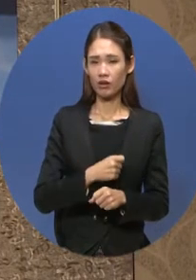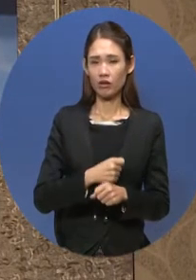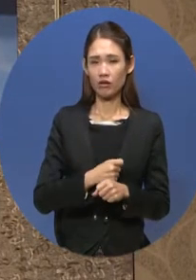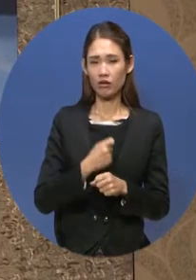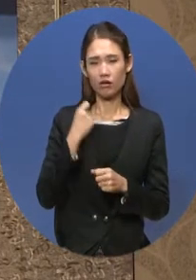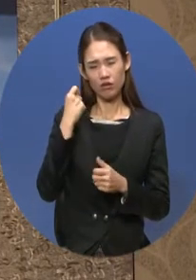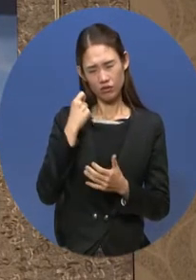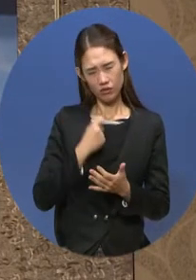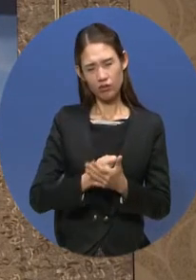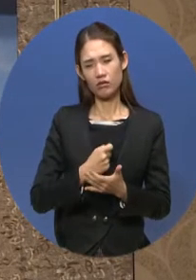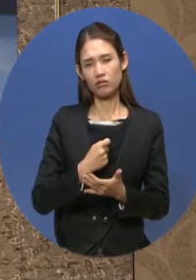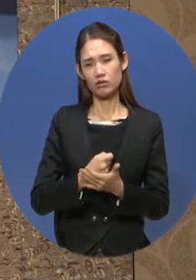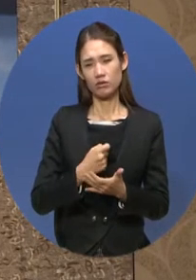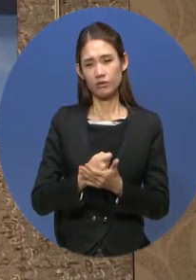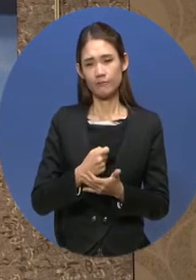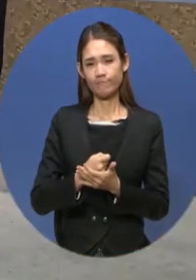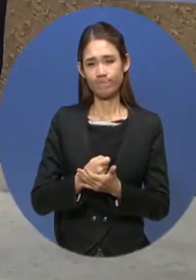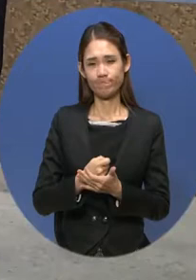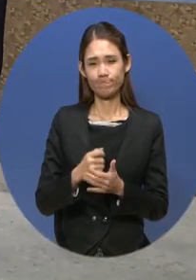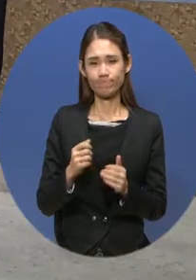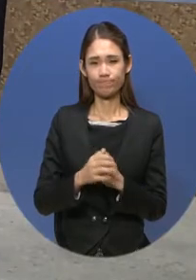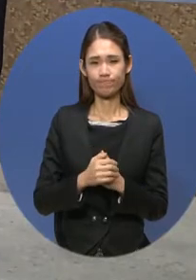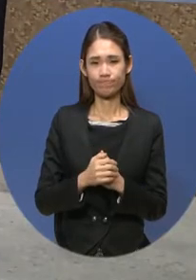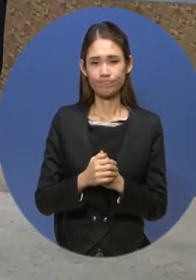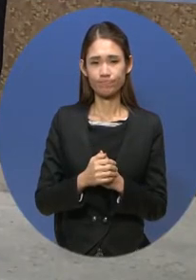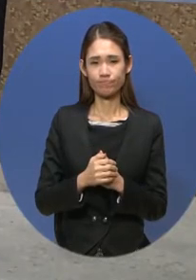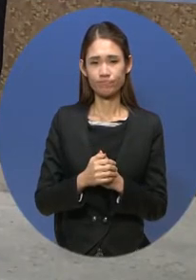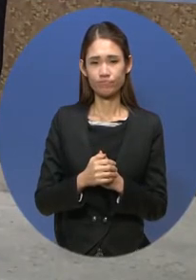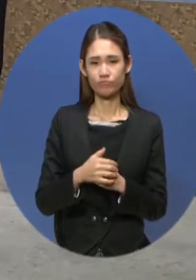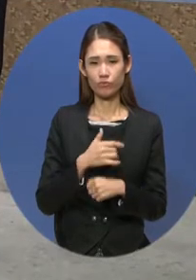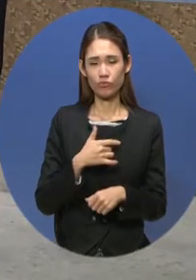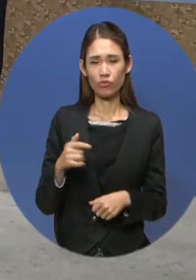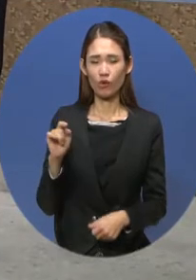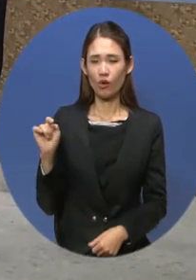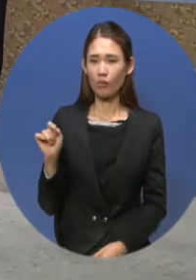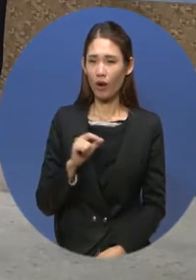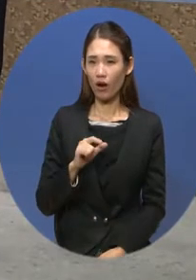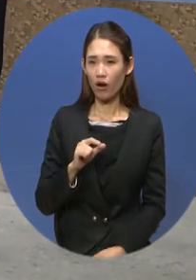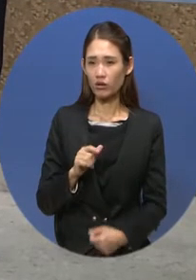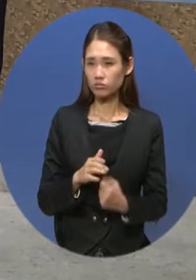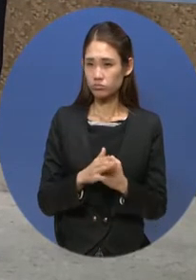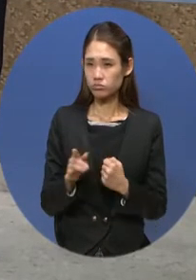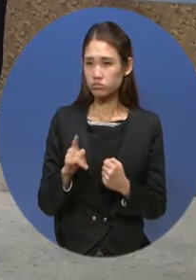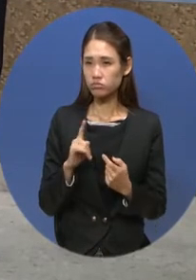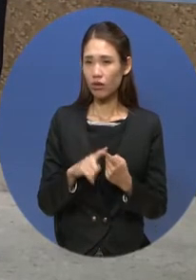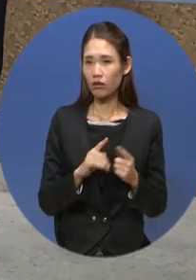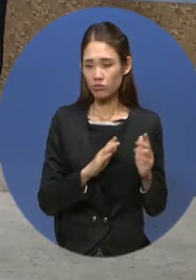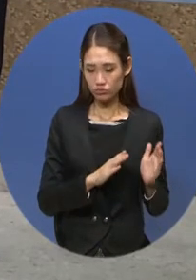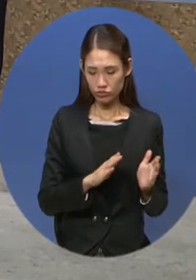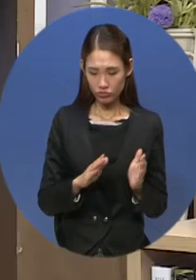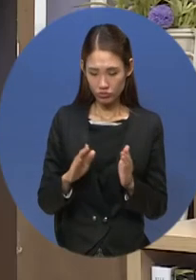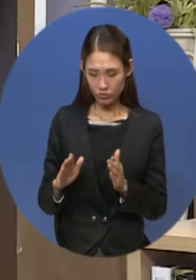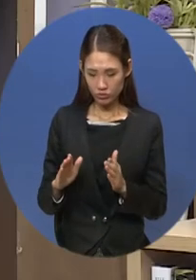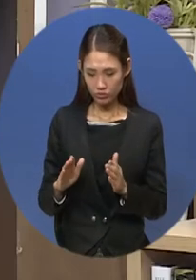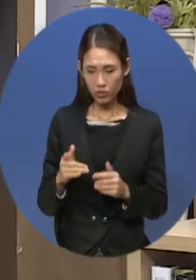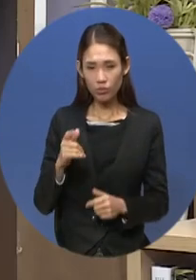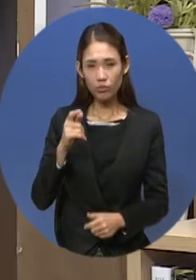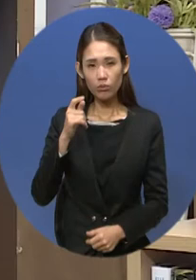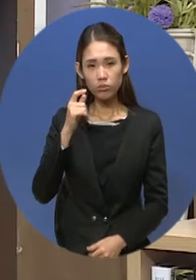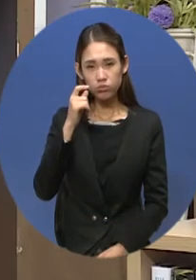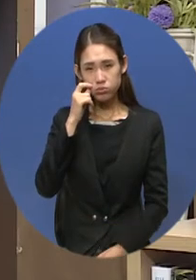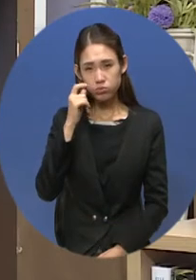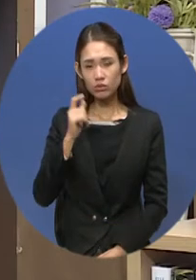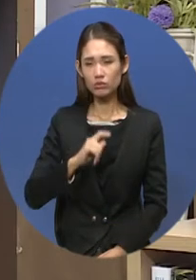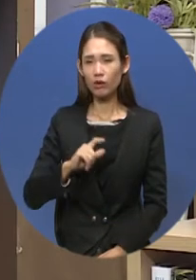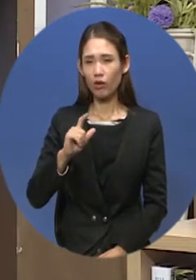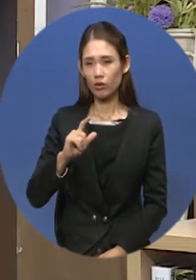굉장히 얘기네요. 안타깝죠. 네. 그렇죠? 그러니까 정말 이 속도가 너무 빠르다 보니까 거기에 대한 준비도 미처 하지 못해서 더욱더